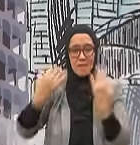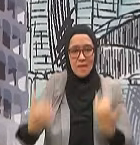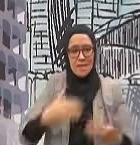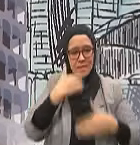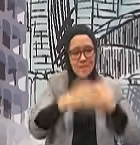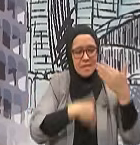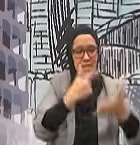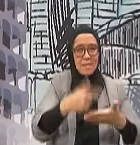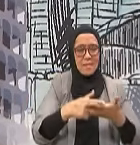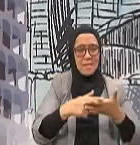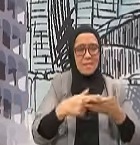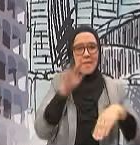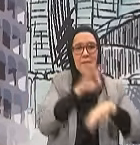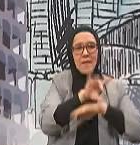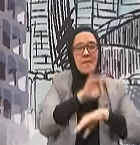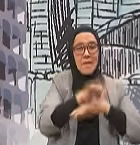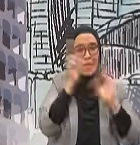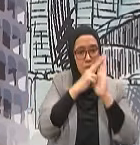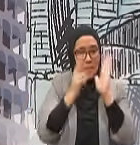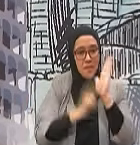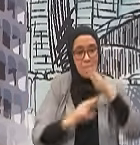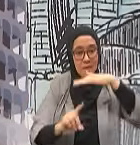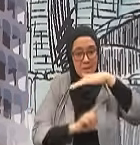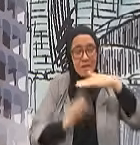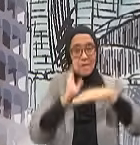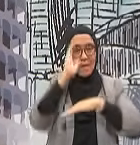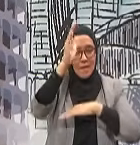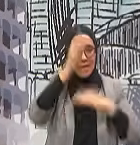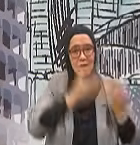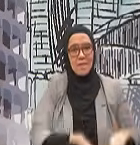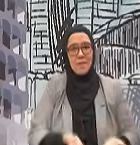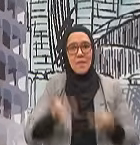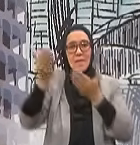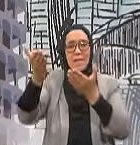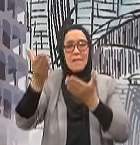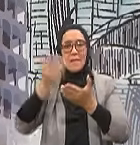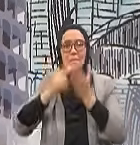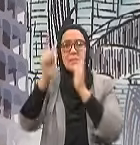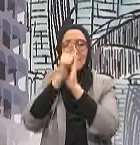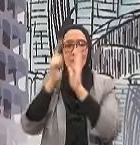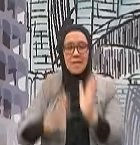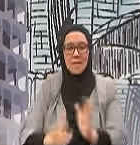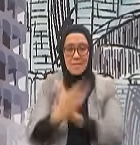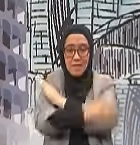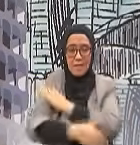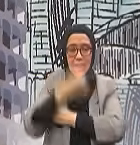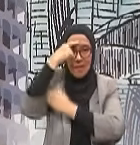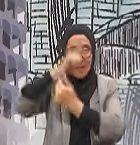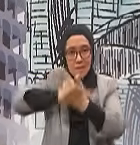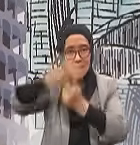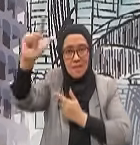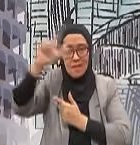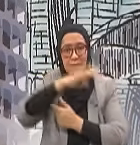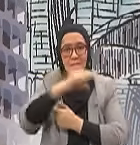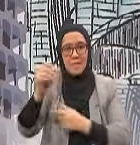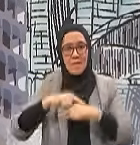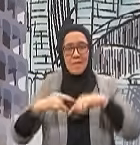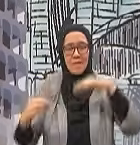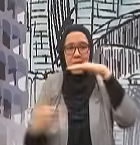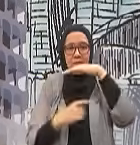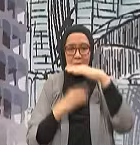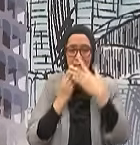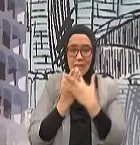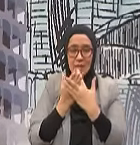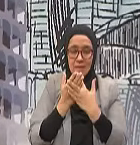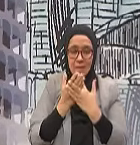penasihat undang-undang kasa dan kemudiannya akan dibawa kepada peguam negara untuk kelulusan dan kasar melalui jabatan